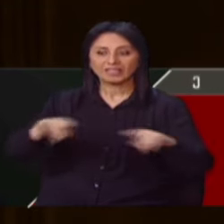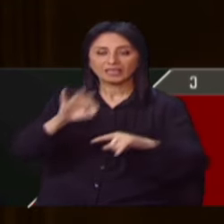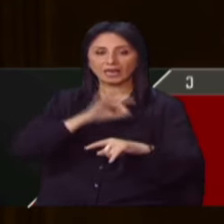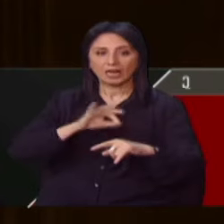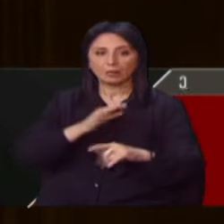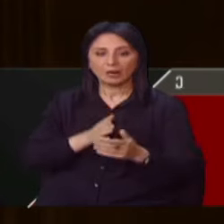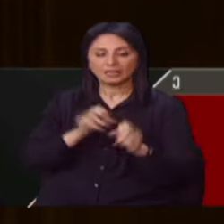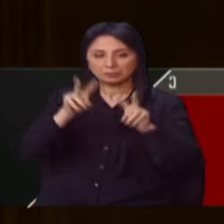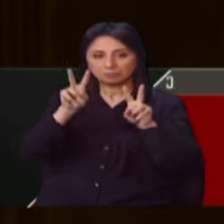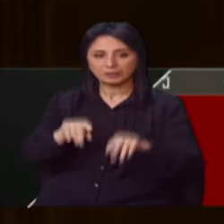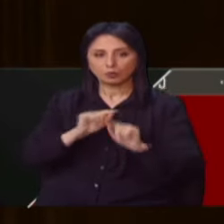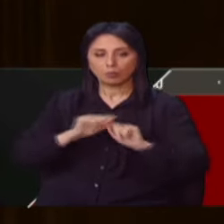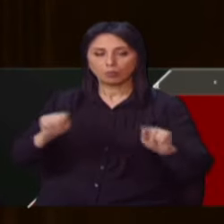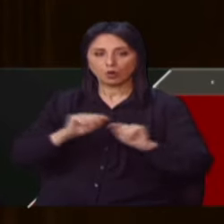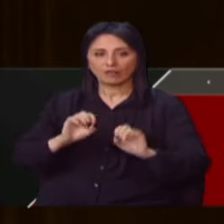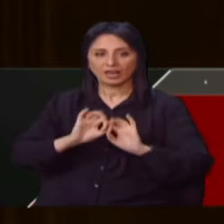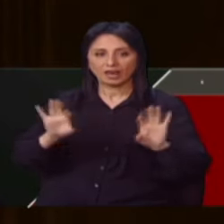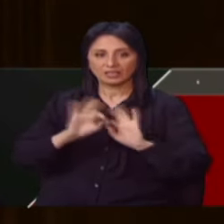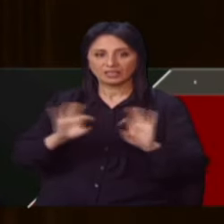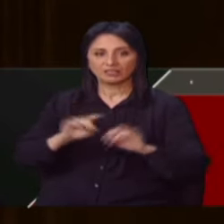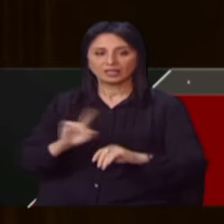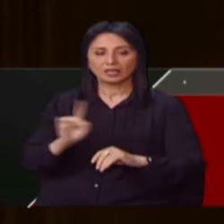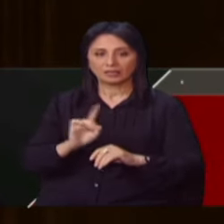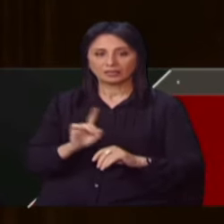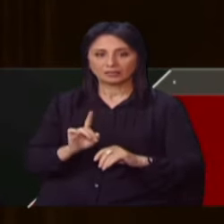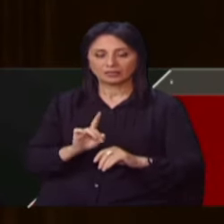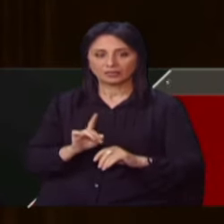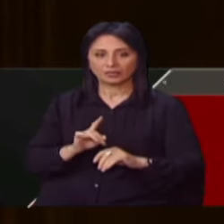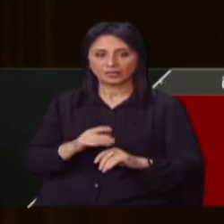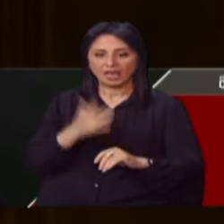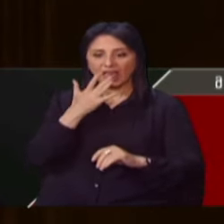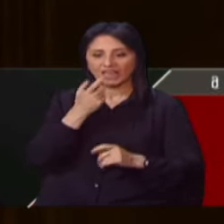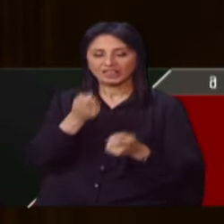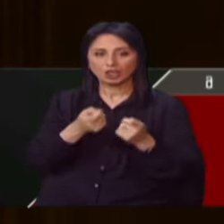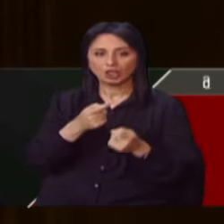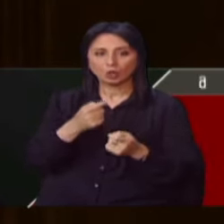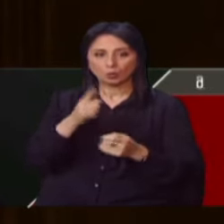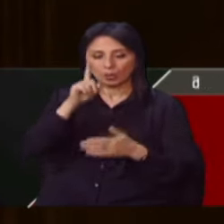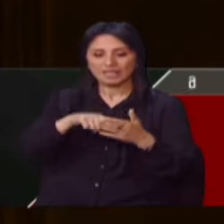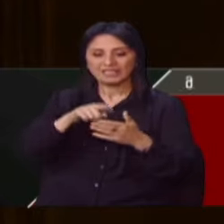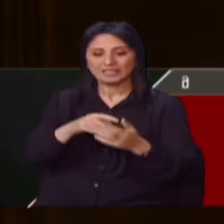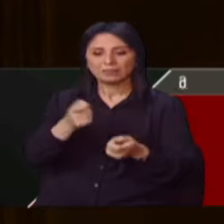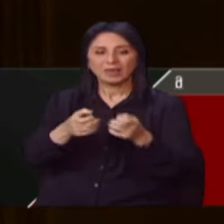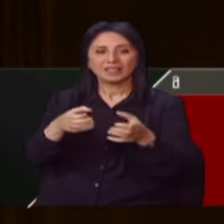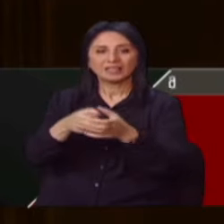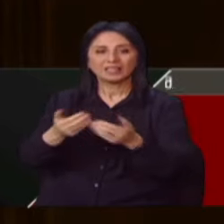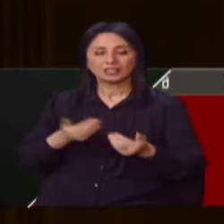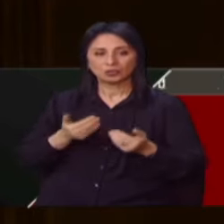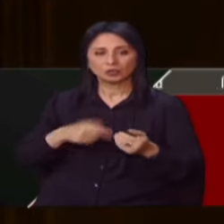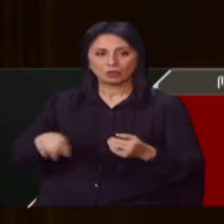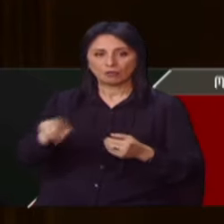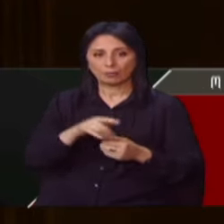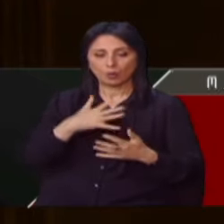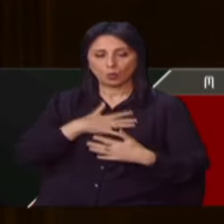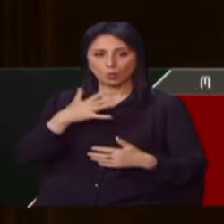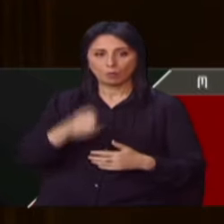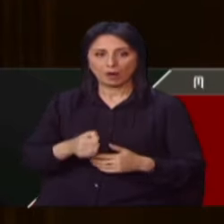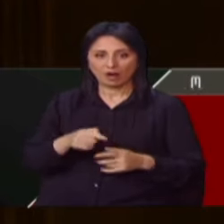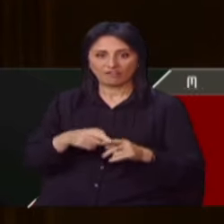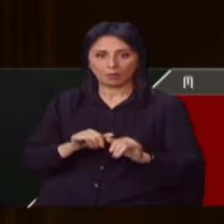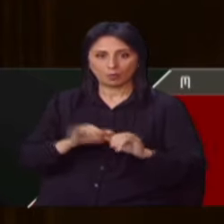გამოყენებით მიზანმიმართული პროვოკაციული განცხადებები, რაც ეთნიკური და რელიგიური უმცირესობებით დასახლებულ რეგიონებში უმაყოფილების